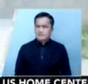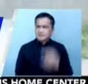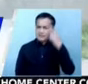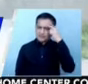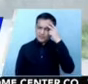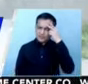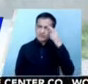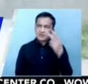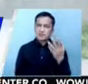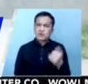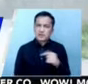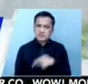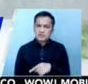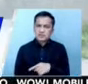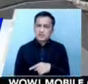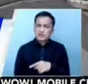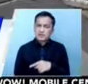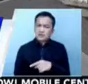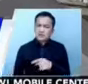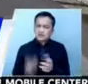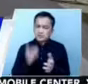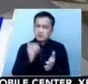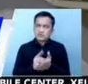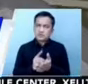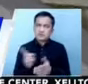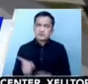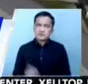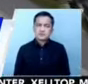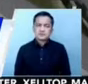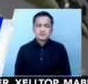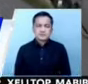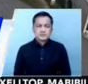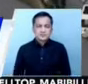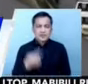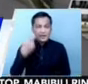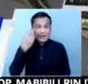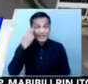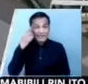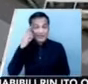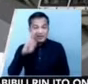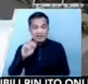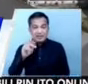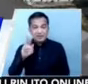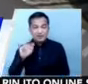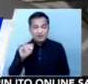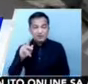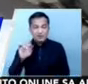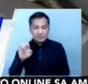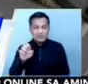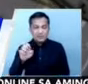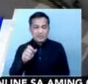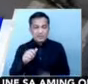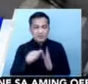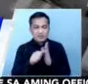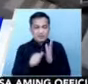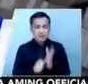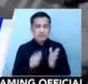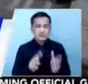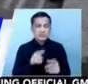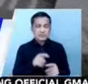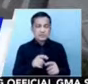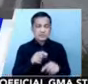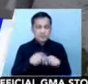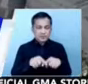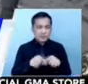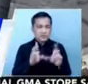nandito yung mga documents na iyon sabi ni Roque abogado siya na nagpapaupa kumpanya sa isang court case pero wala raw